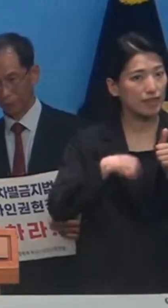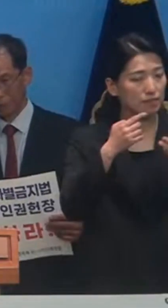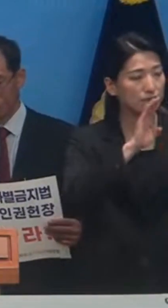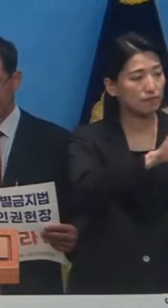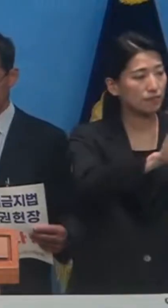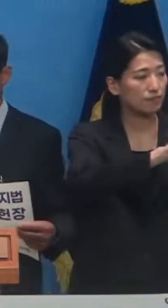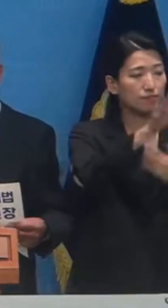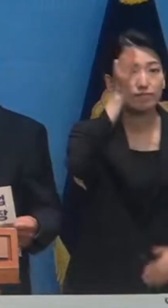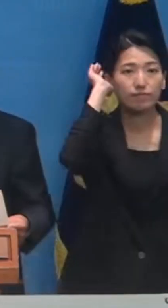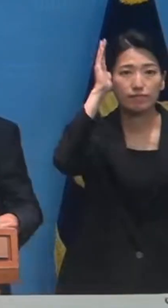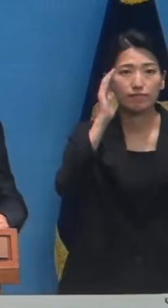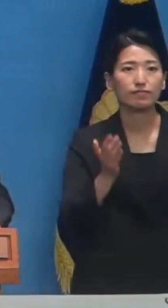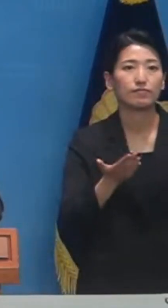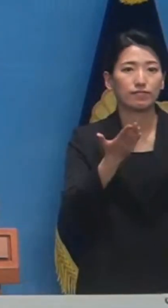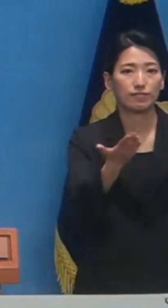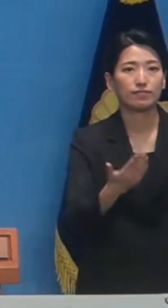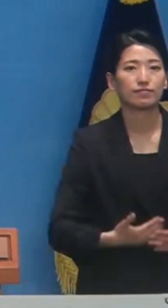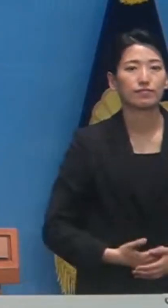이어주시기